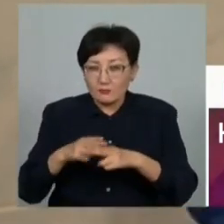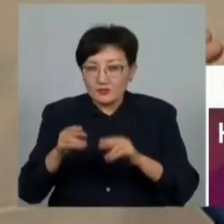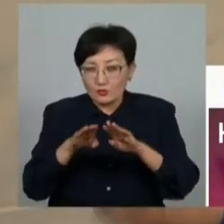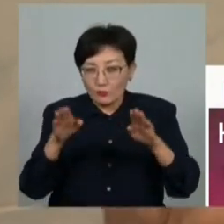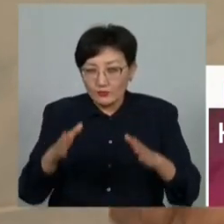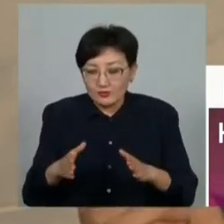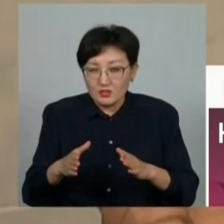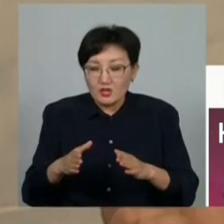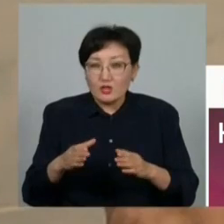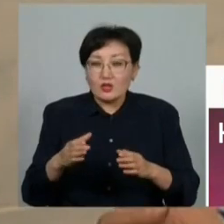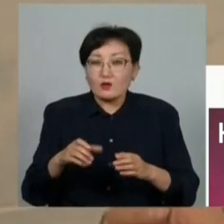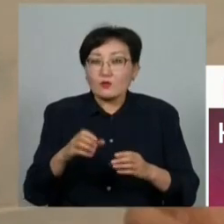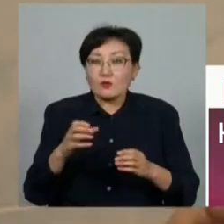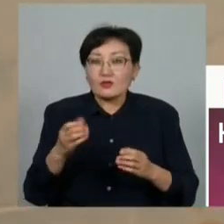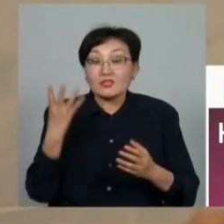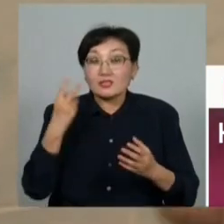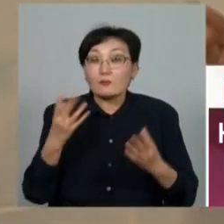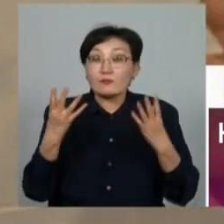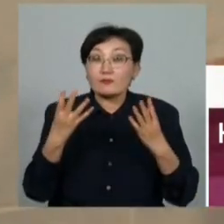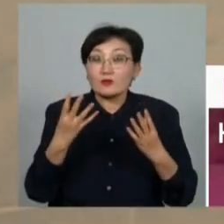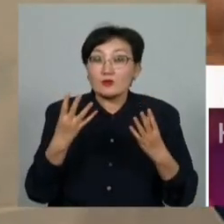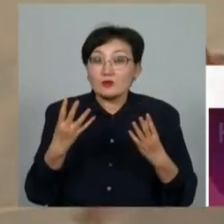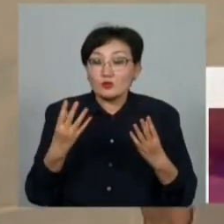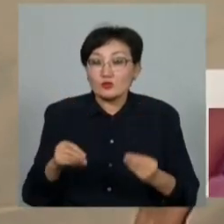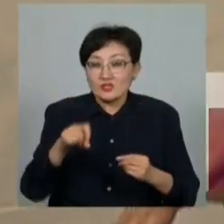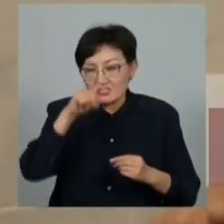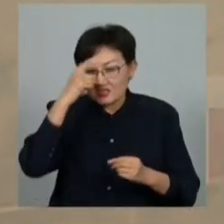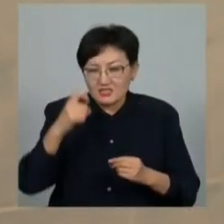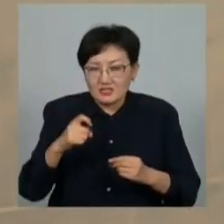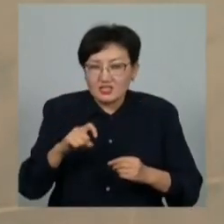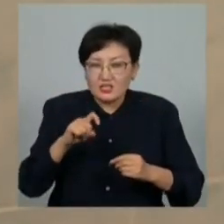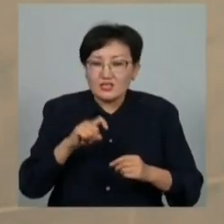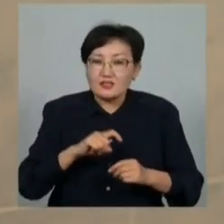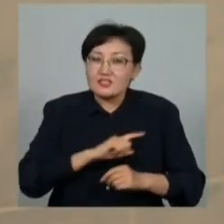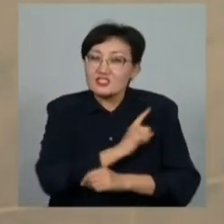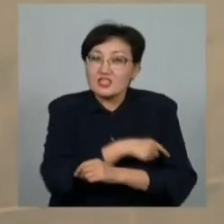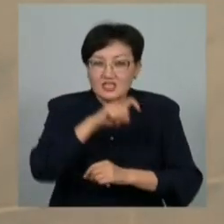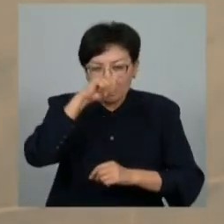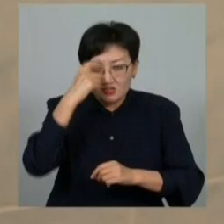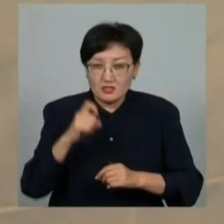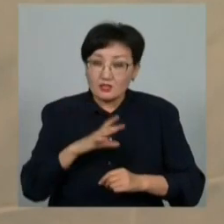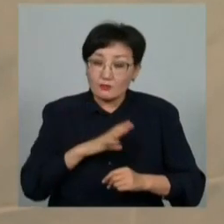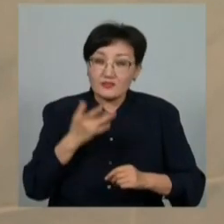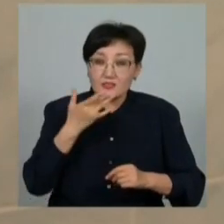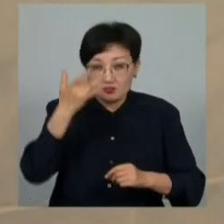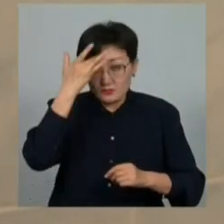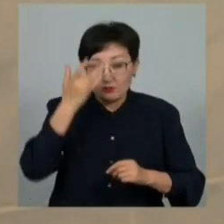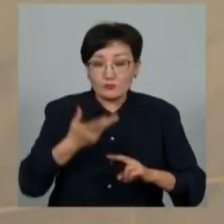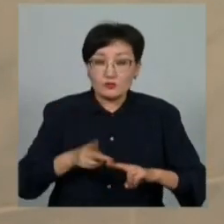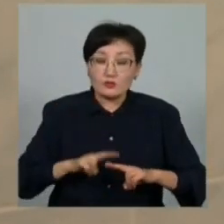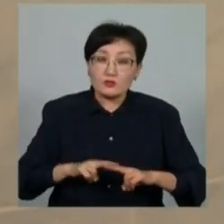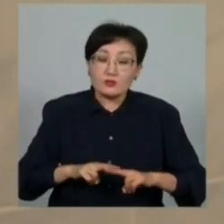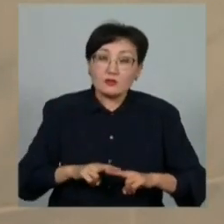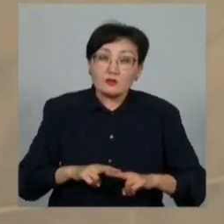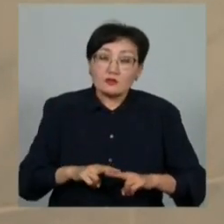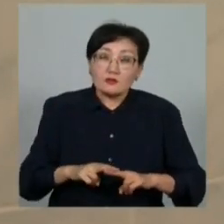содан күн ыстығынан шыжиды ана. Біз отырған кішкентай кабинамыз қатты ысып кетеді. Соғанда күнін